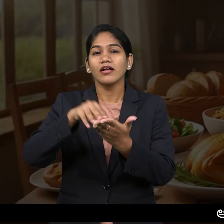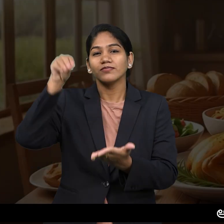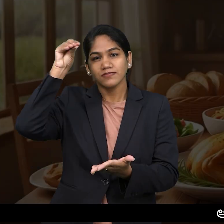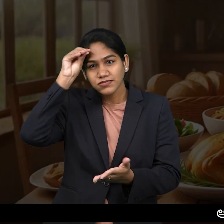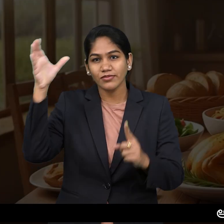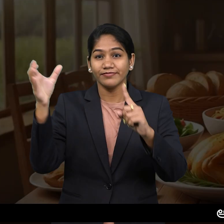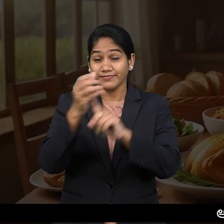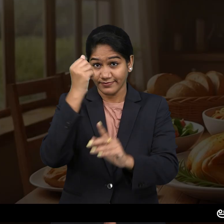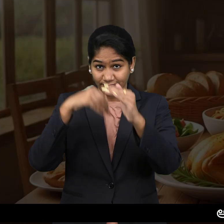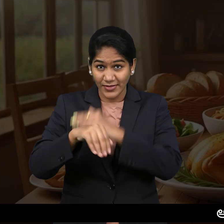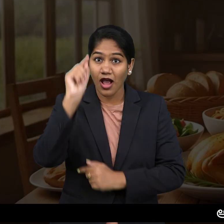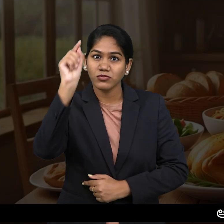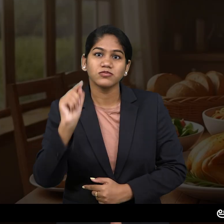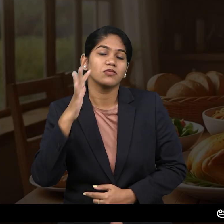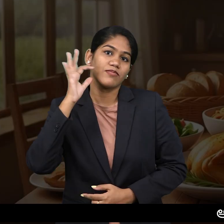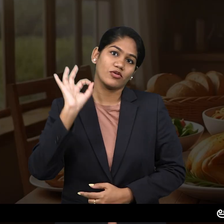అభ్యాస లక్ష్యం.